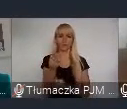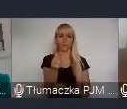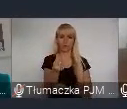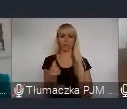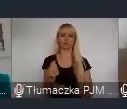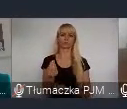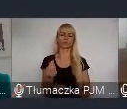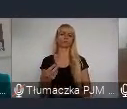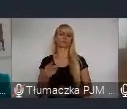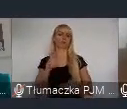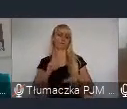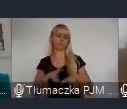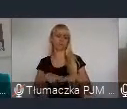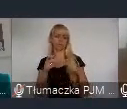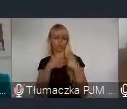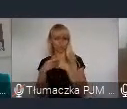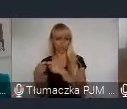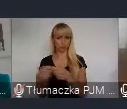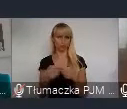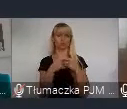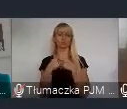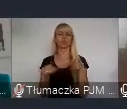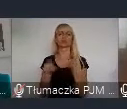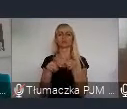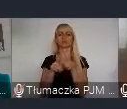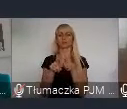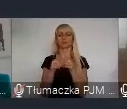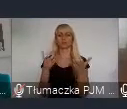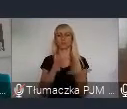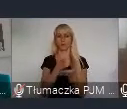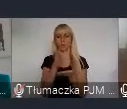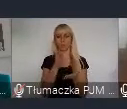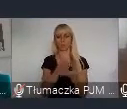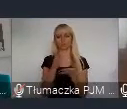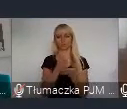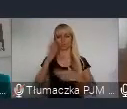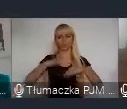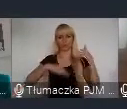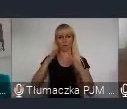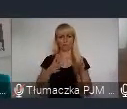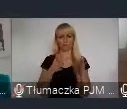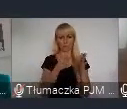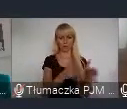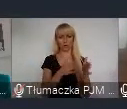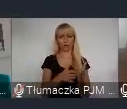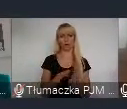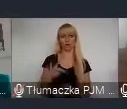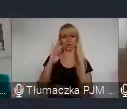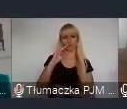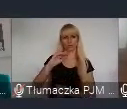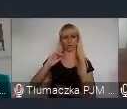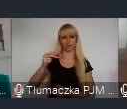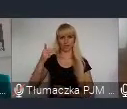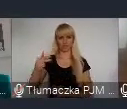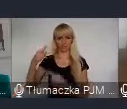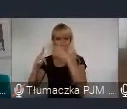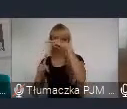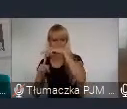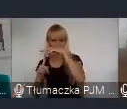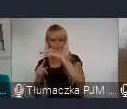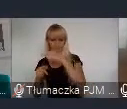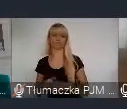chociażby budowy i przebudowy dróg właśnie w sieci TNT. W przypadku budowy nowych dróg krajowych wsparcie będzie